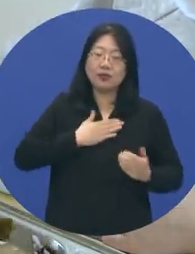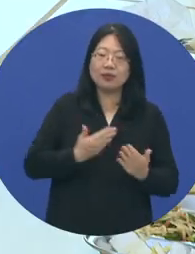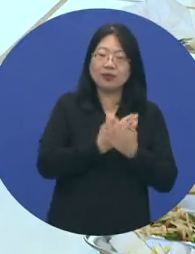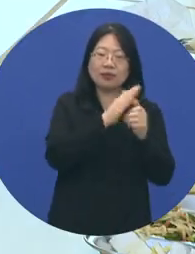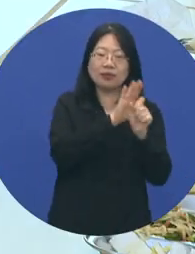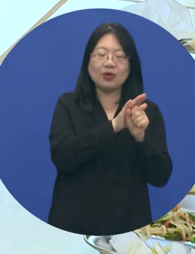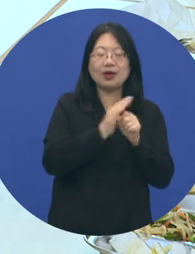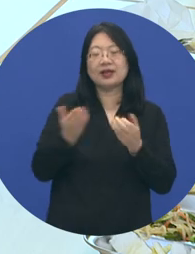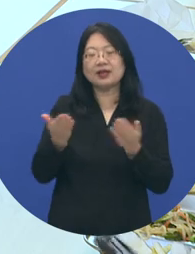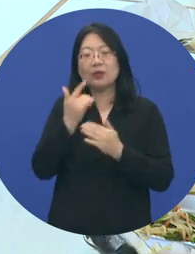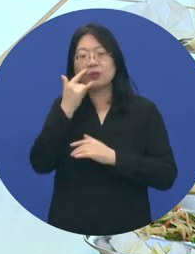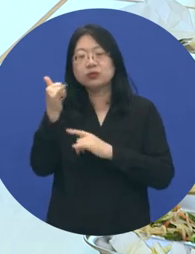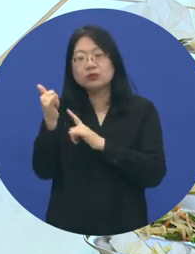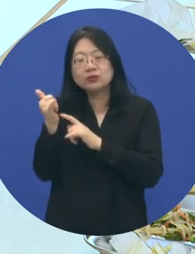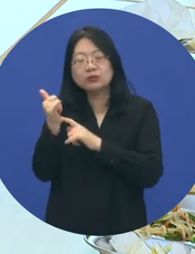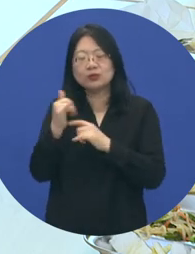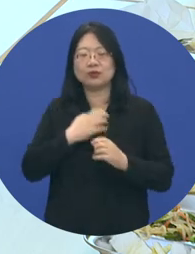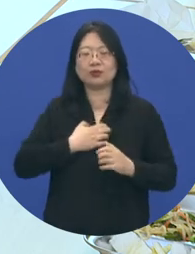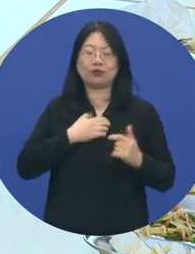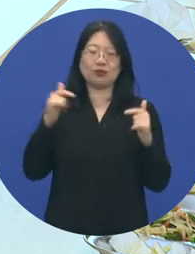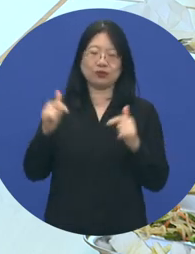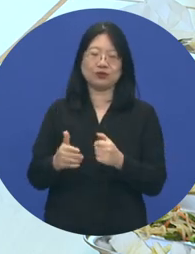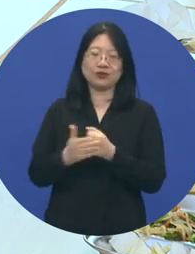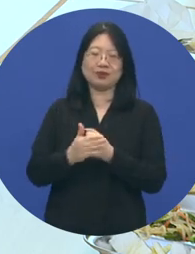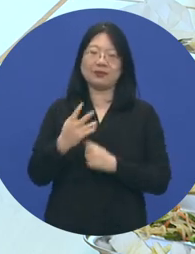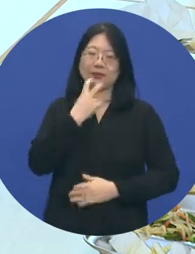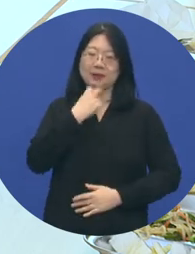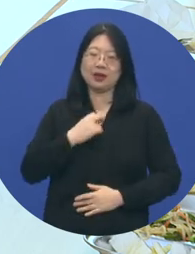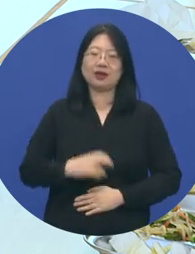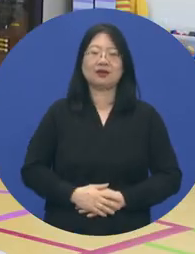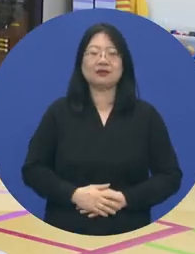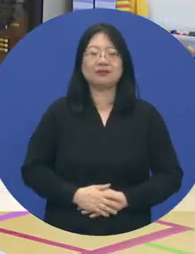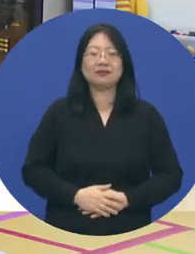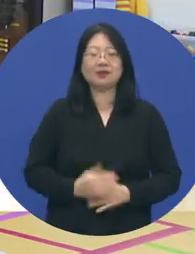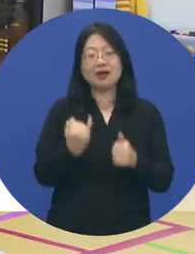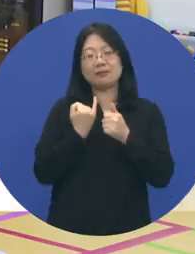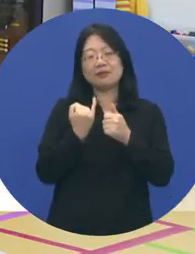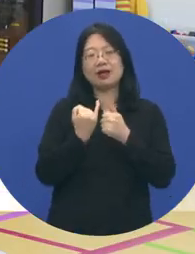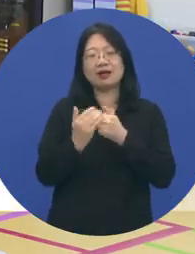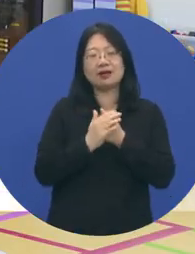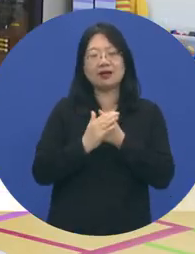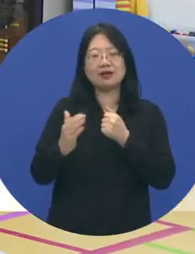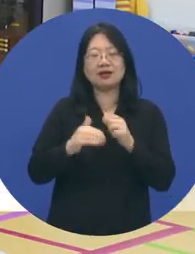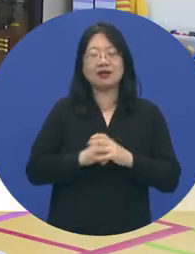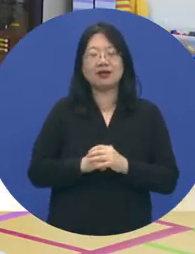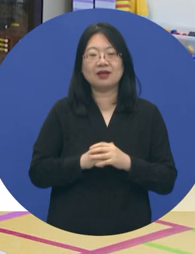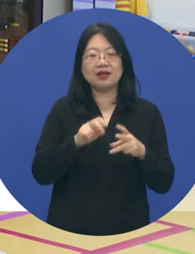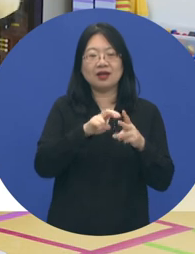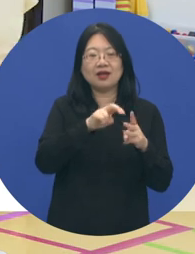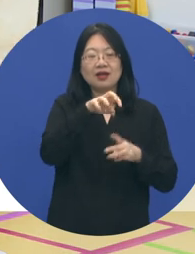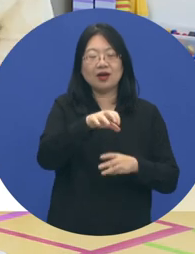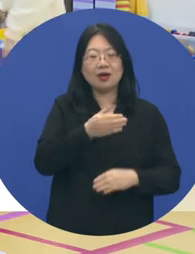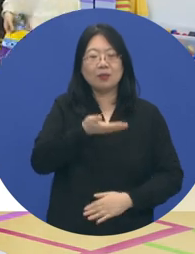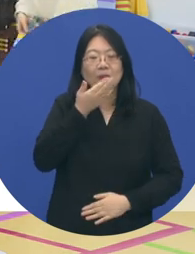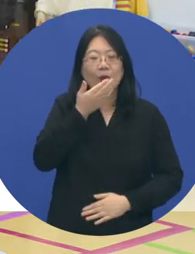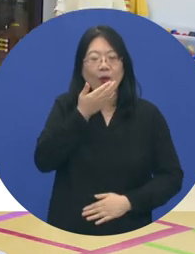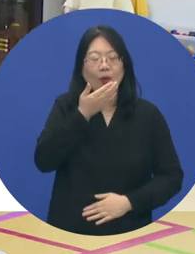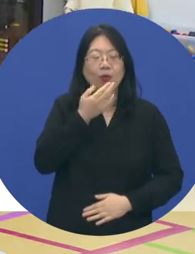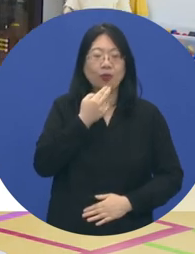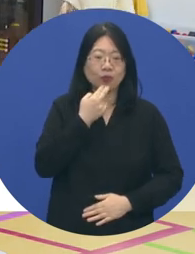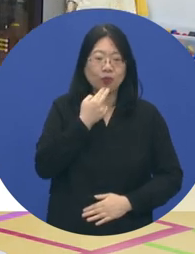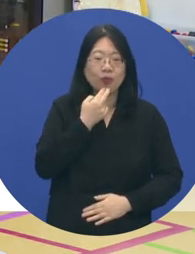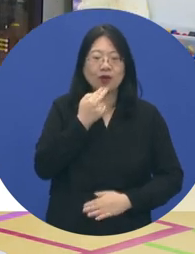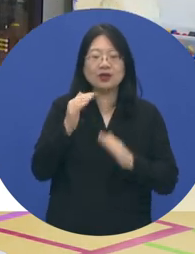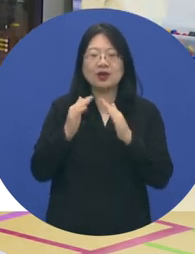되고 일하는 부모들은 걱정을 덜 수 있어 안심이 됩니다. 맞벌이다 보니까 센터에서 밥을 먹지